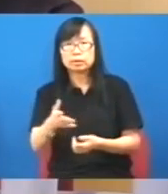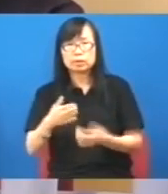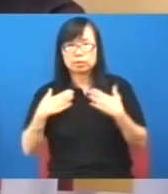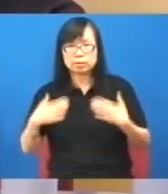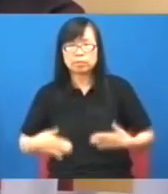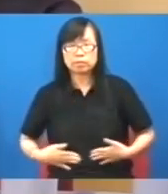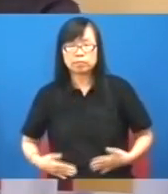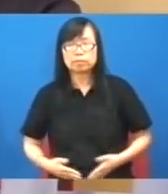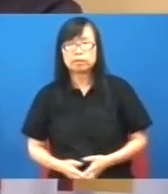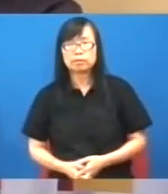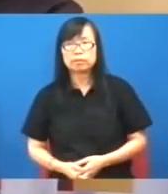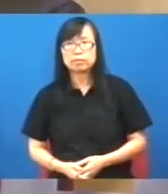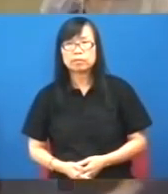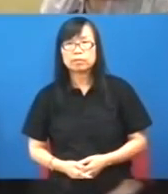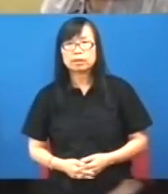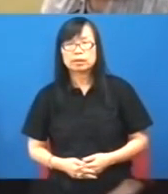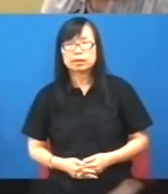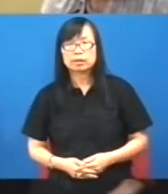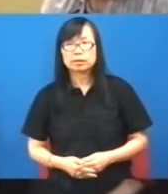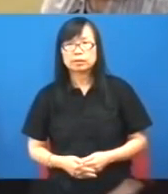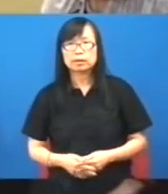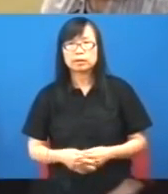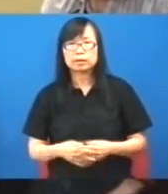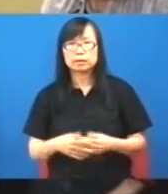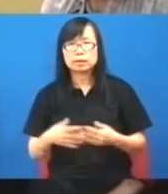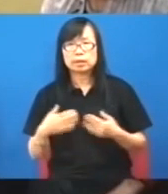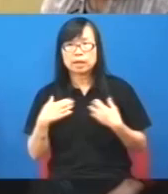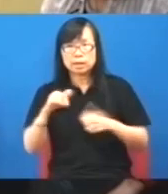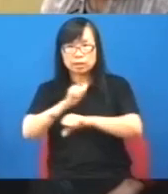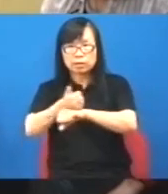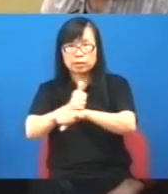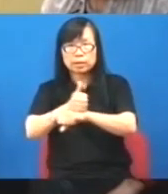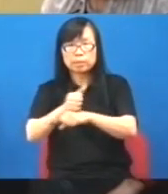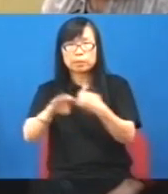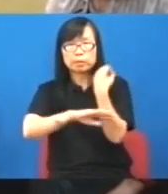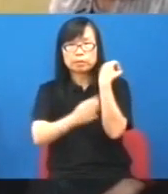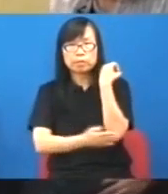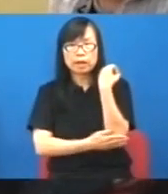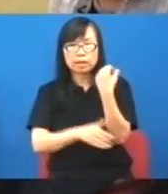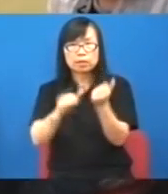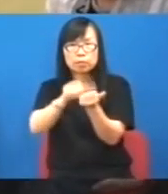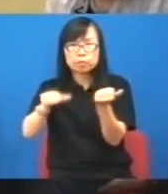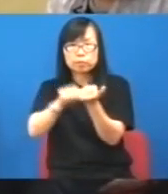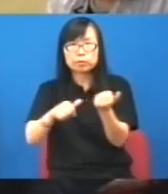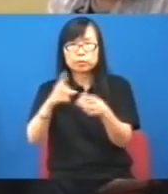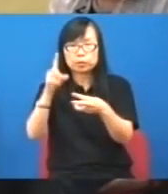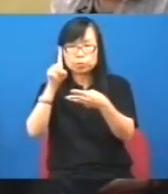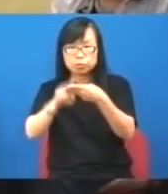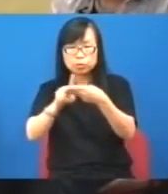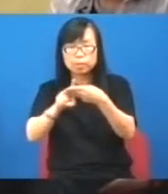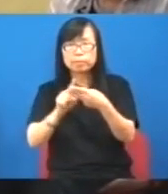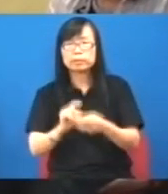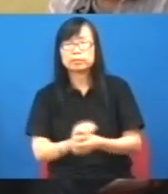為佢阿姑姑係呢個基本法。委員會個副主任嚟噶嘛，哥係咪？講笑